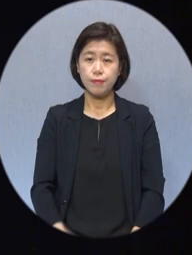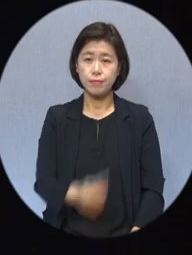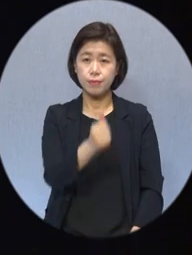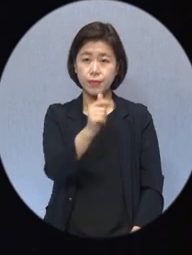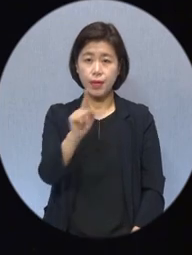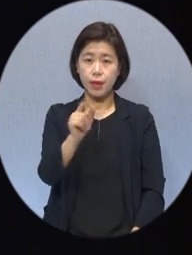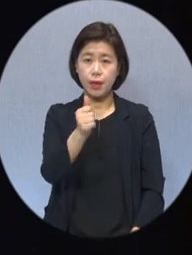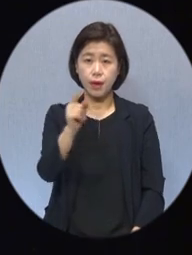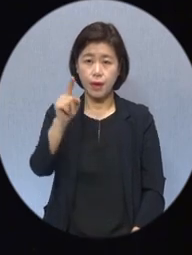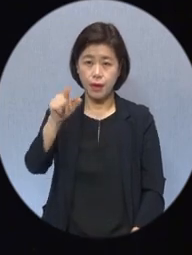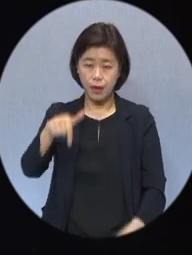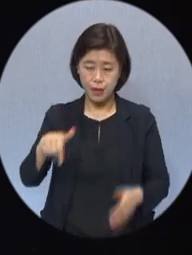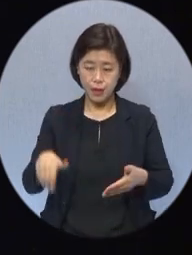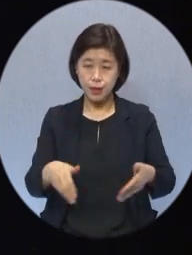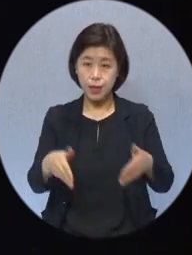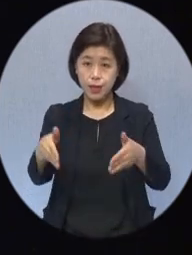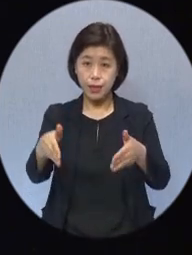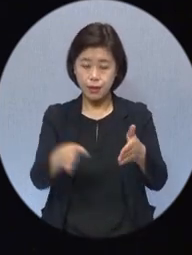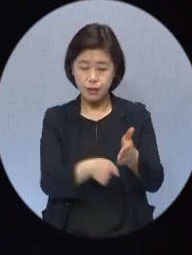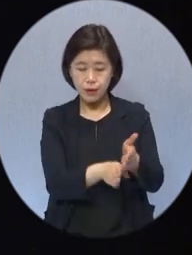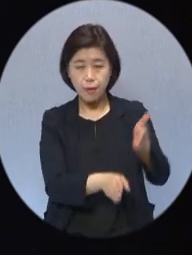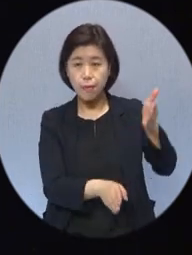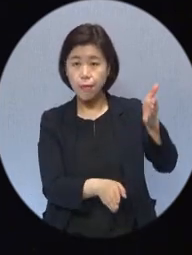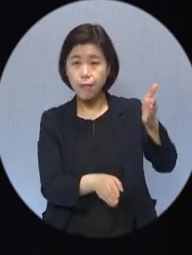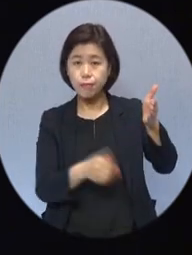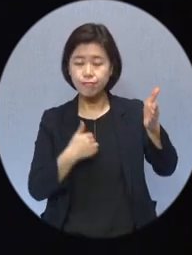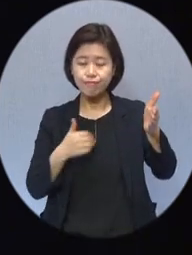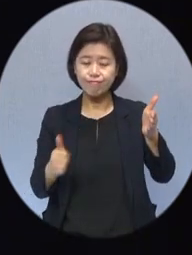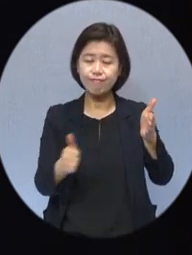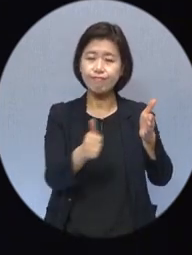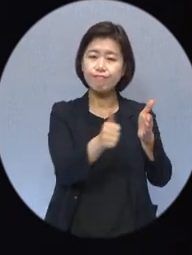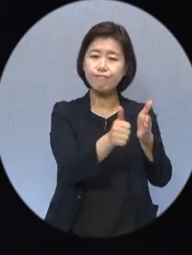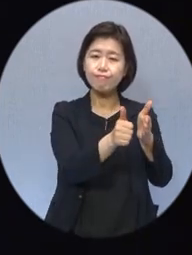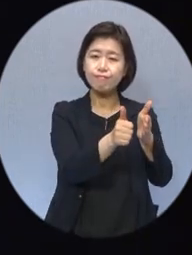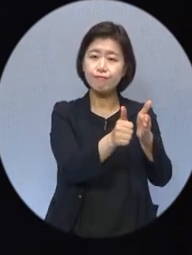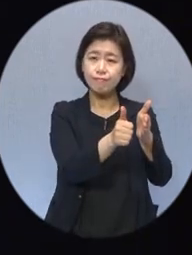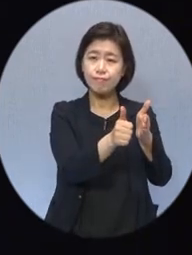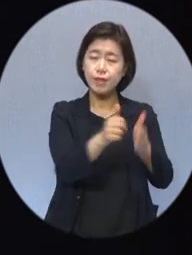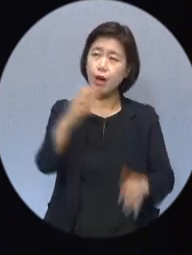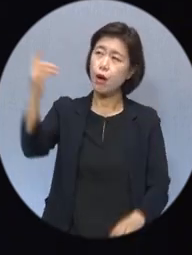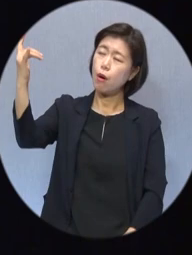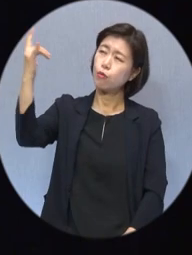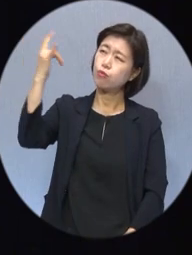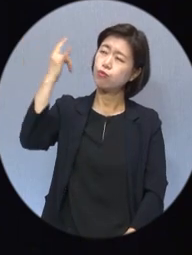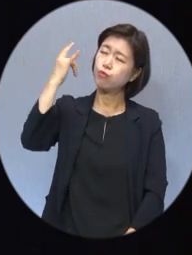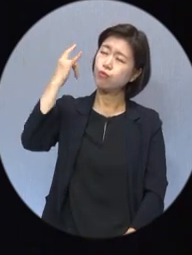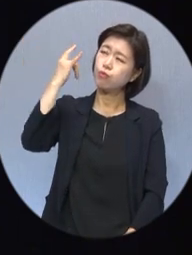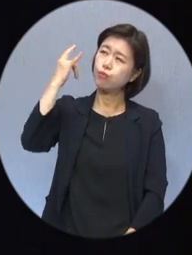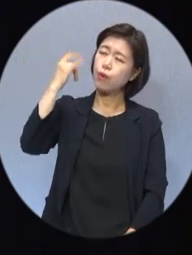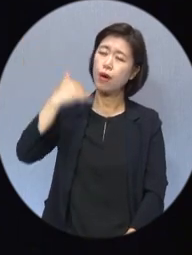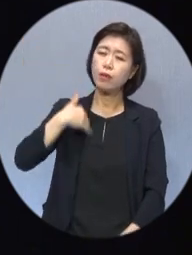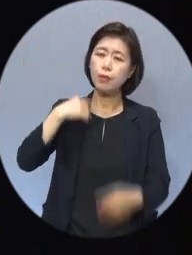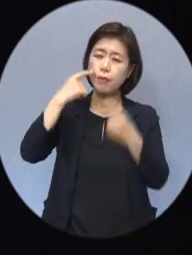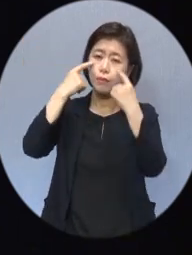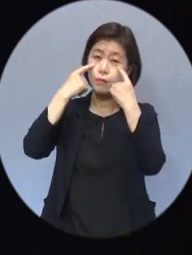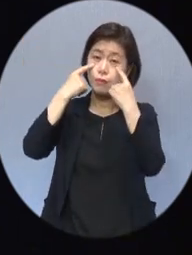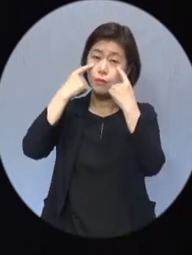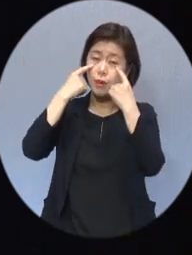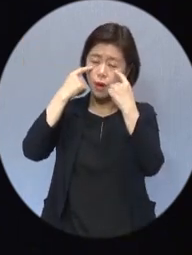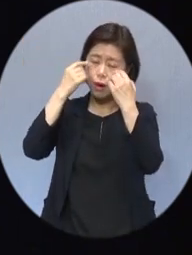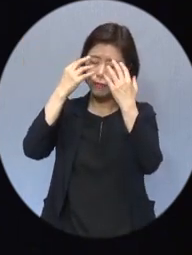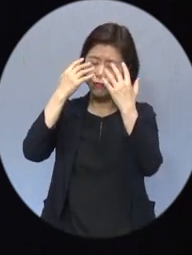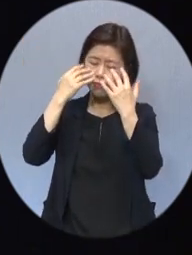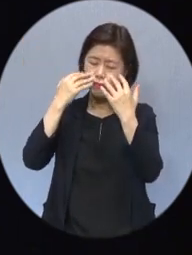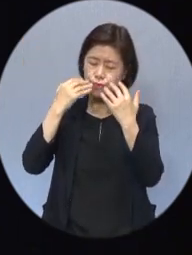하학길 담벼락에 붙어서서 따뜻한 햇살을 쪼이던 내 눈시울 위에